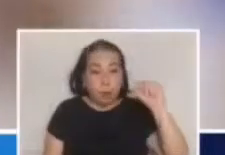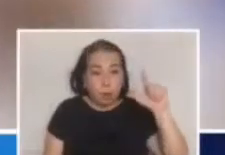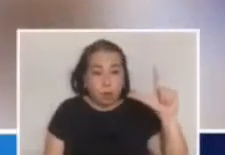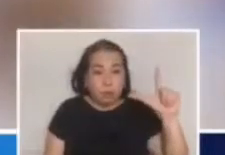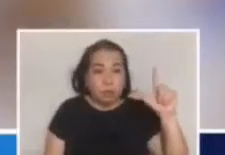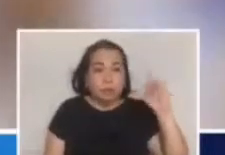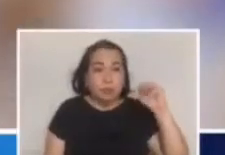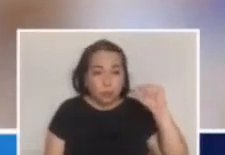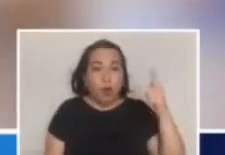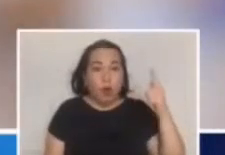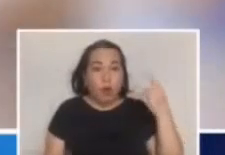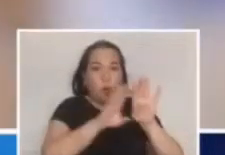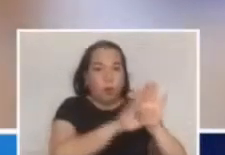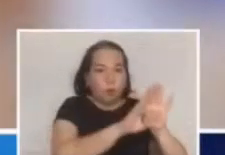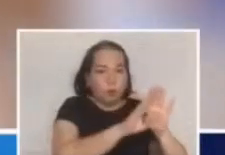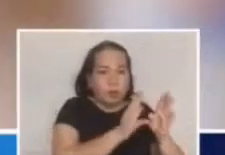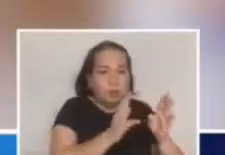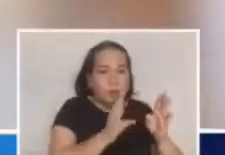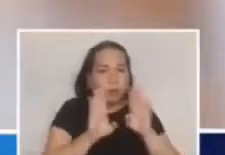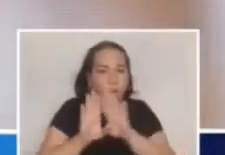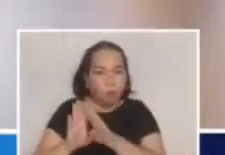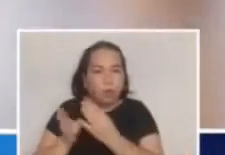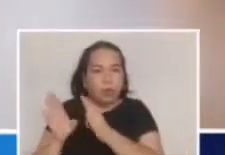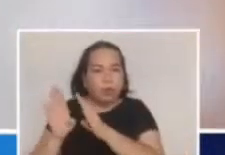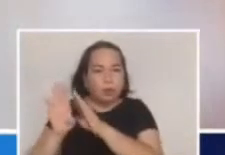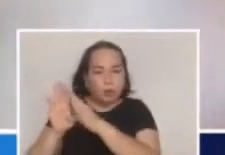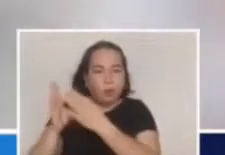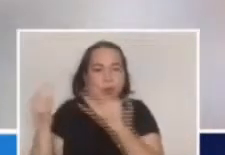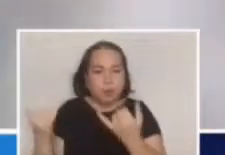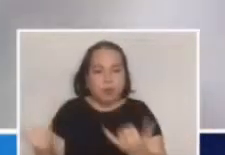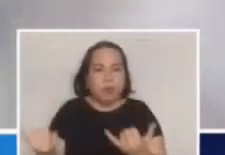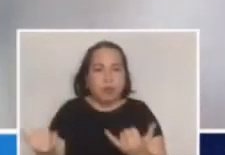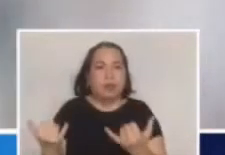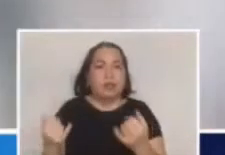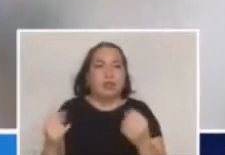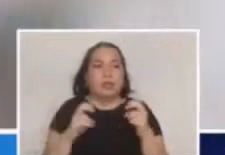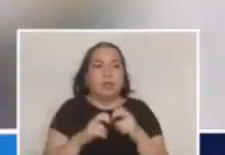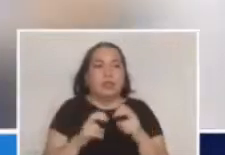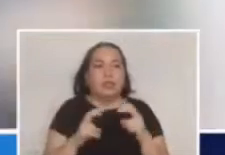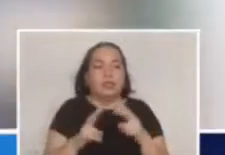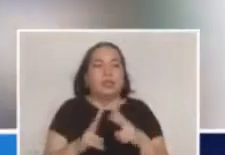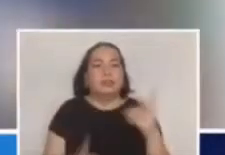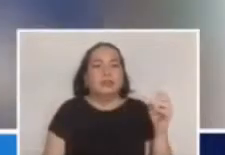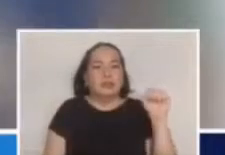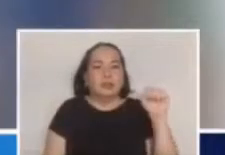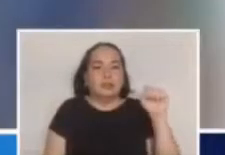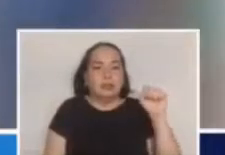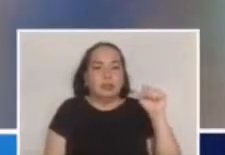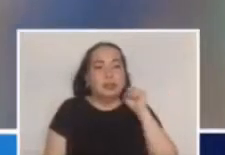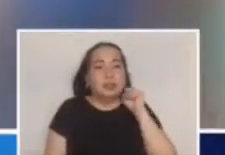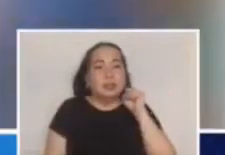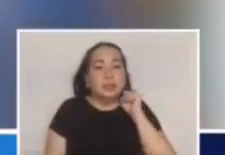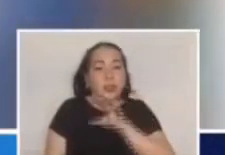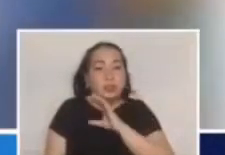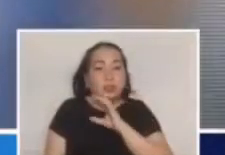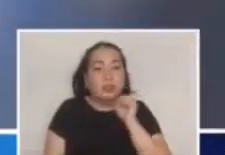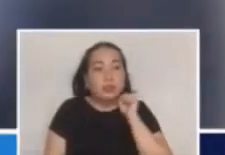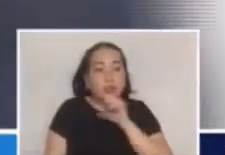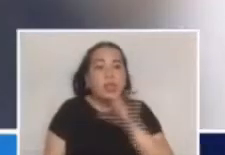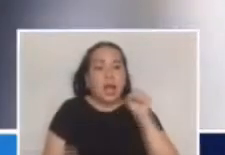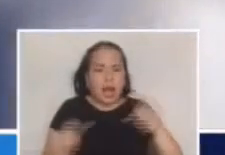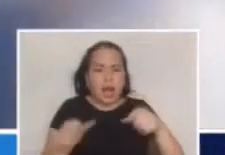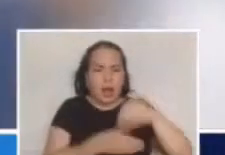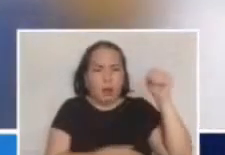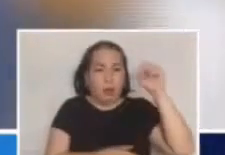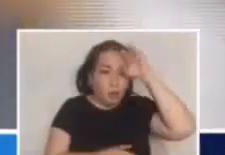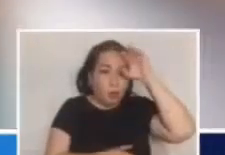po na na-lock up ating mga youth po, mga kabatanunan ba, mga youth sector na below 80. Binigyan rin